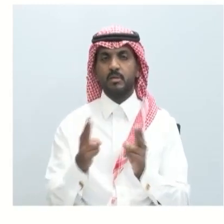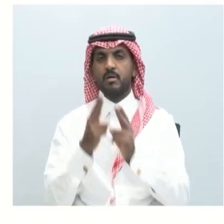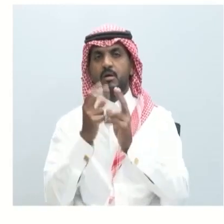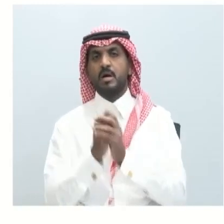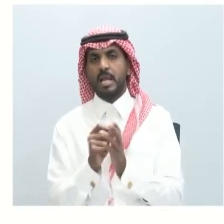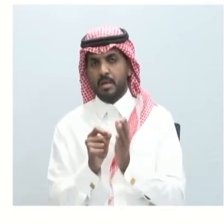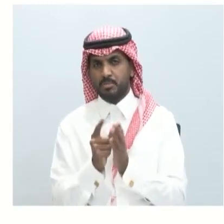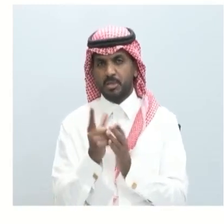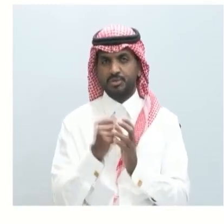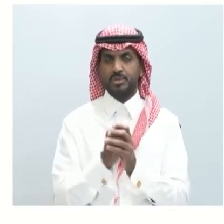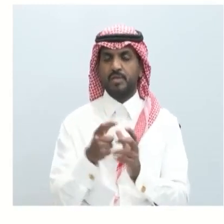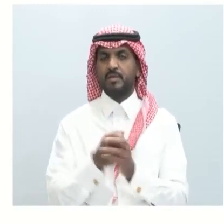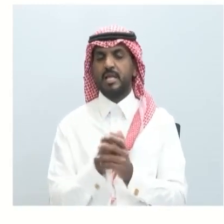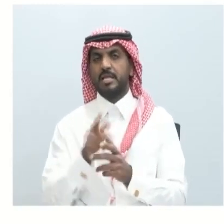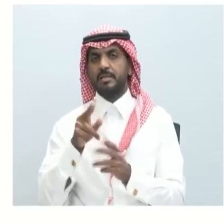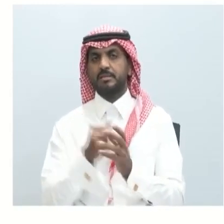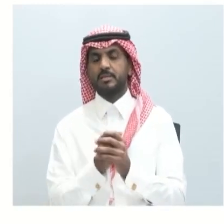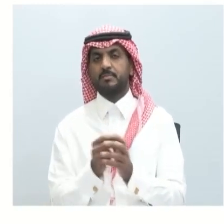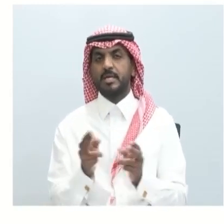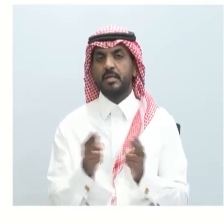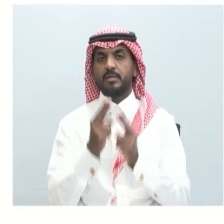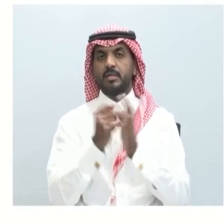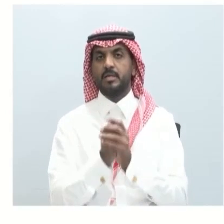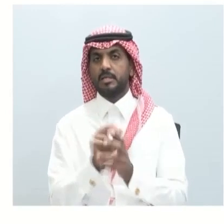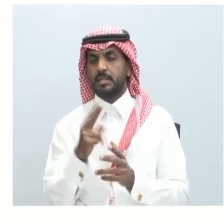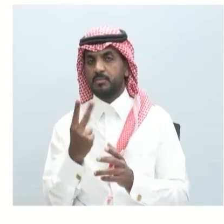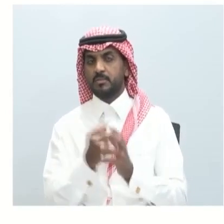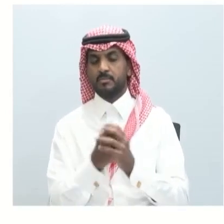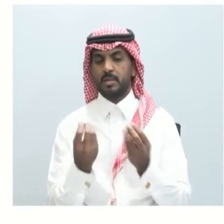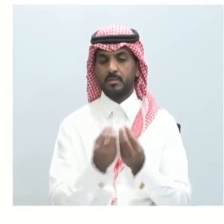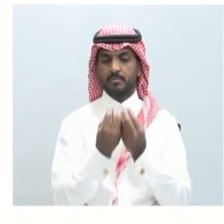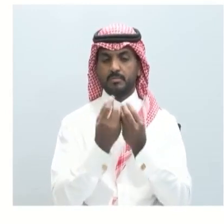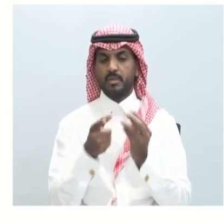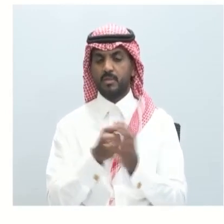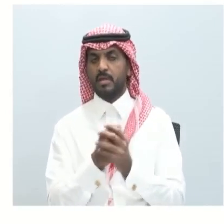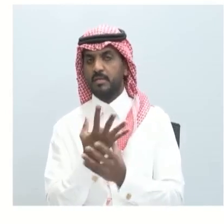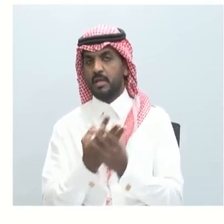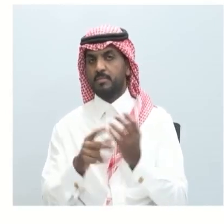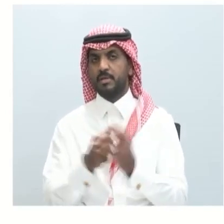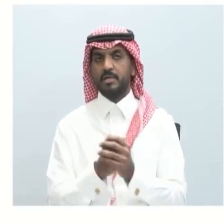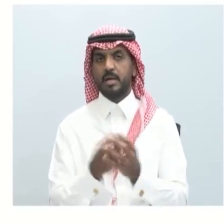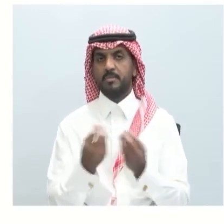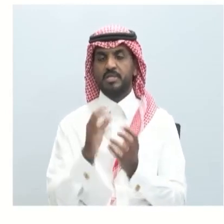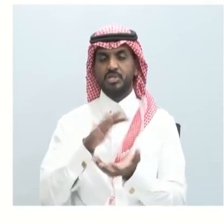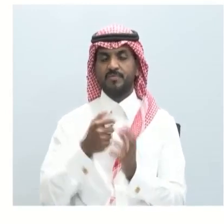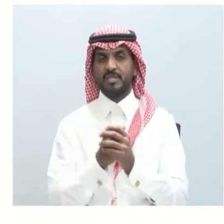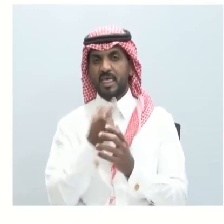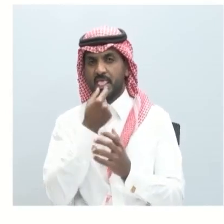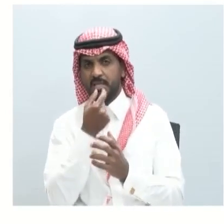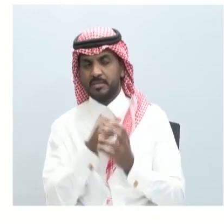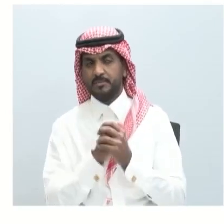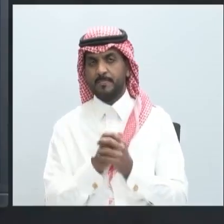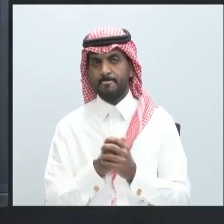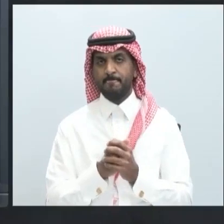الامشاج هذه الاليلات عندما يلتقي تي كابيتل مع تي كابيتل سوف يظهر احد الابناء يحمل صفه ثنيه اللسان